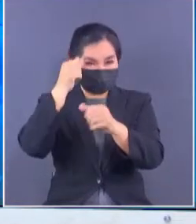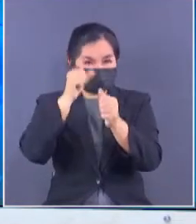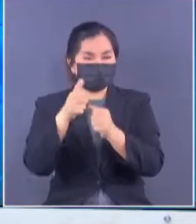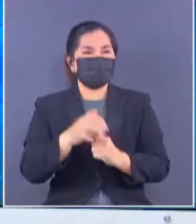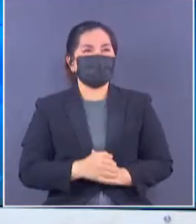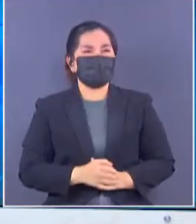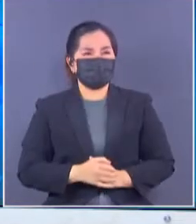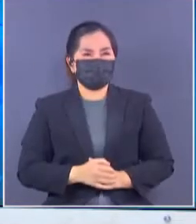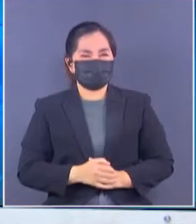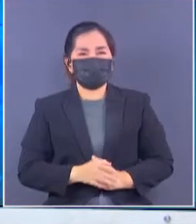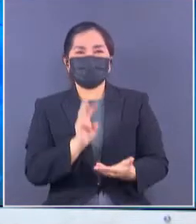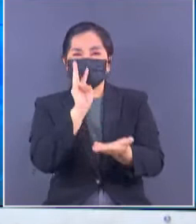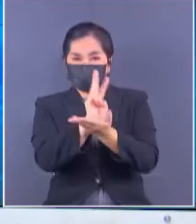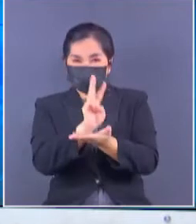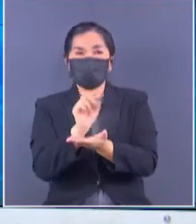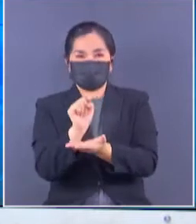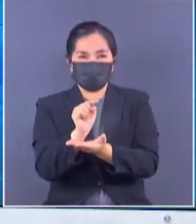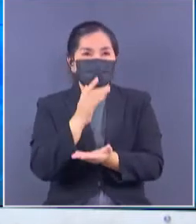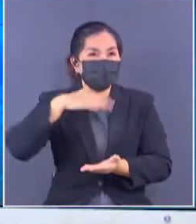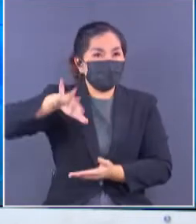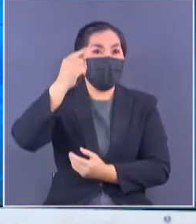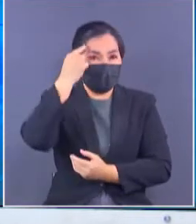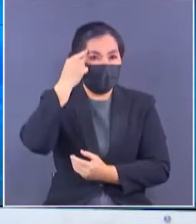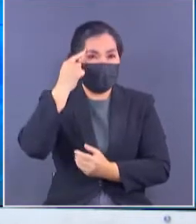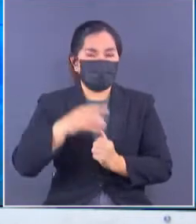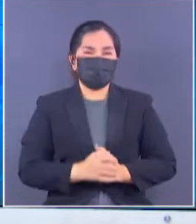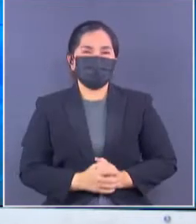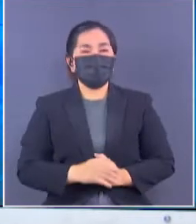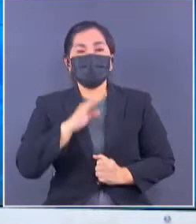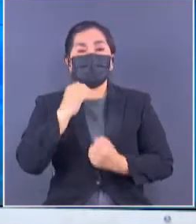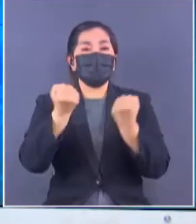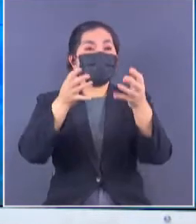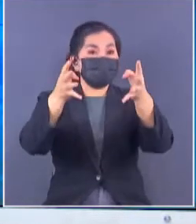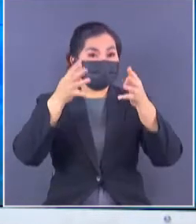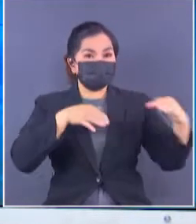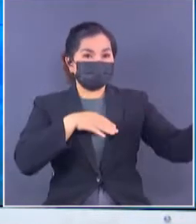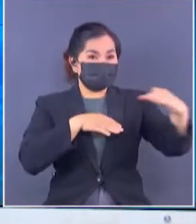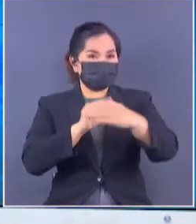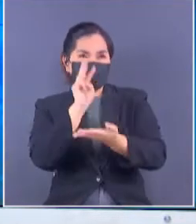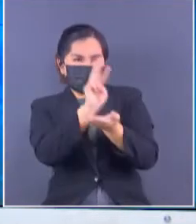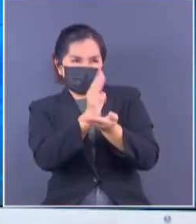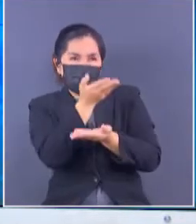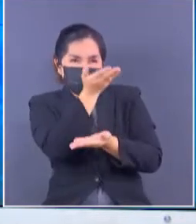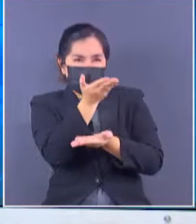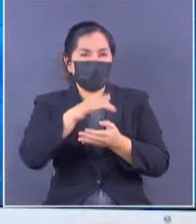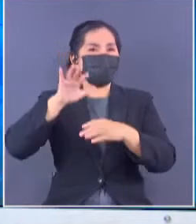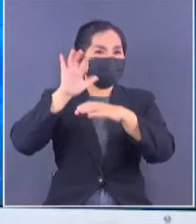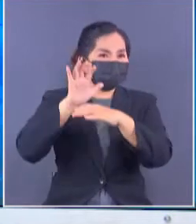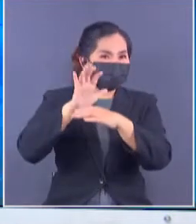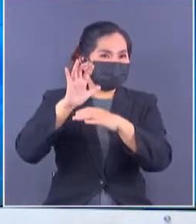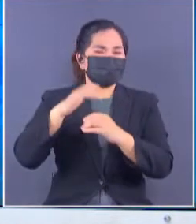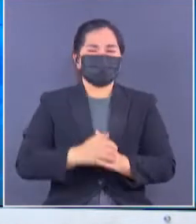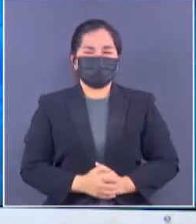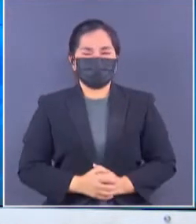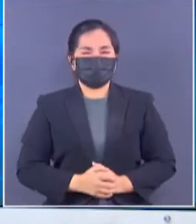ชา ท่าน ี้ครับคุณผู้ชมครับเขารู้กันทั่วบ้านทั่วเมืองนะครับว่าถ้ารถบรรทุกใหญ่ๆมาเนี่ยถ้าทำแบบนี้เขาจะกดแตรแ